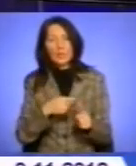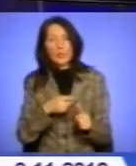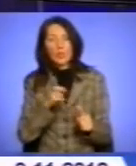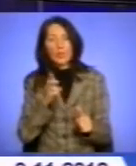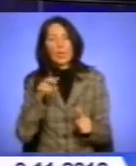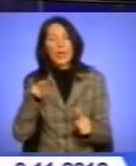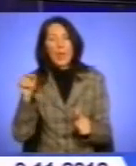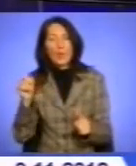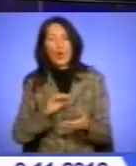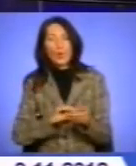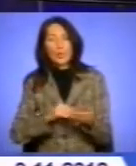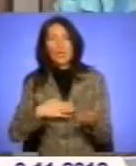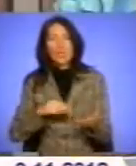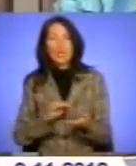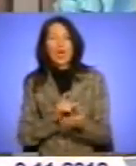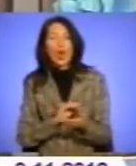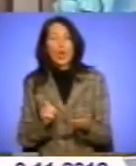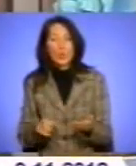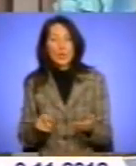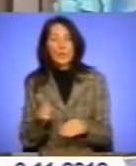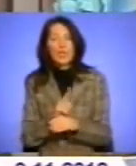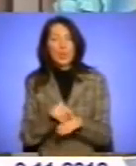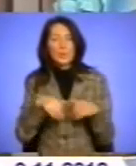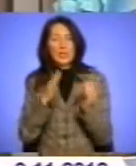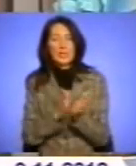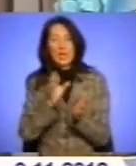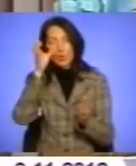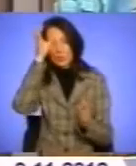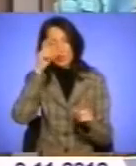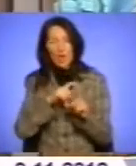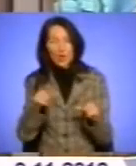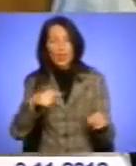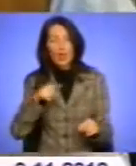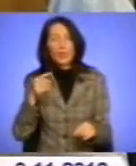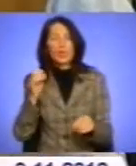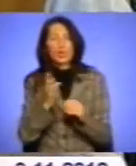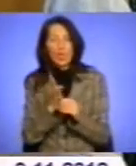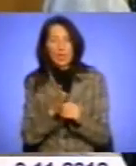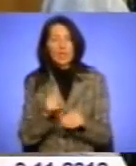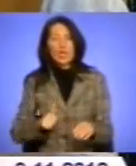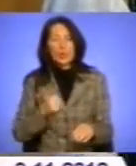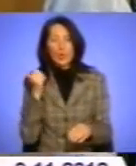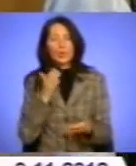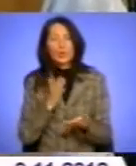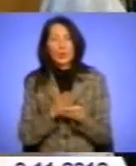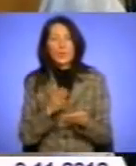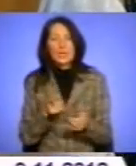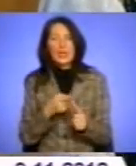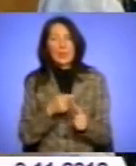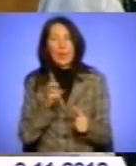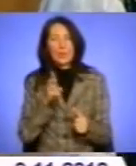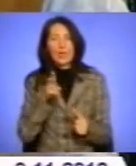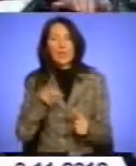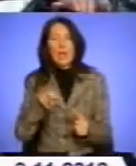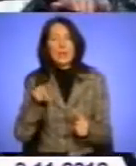наших кореспондентів. Тернопільська загальноосвітня школа номер 14 з гордістю носить ім'я Богдана Лепкого понад